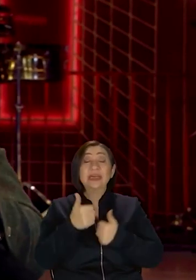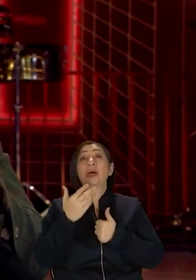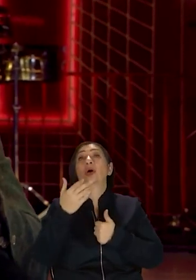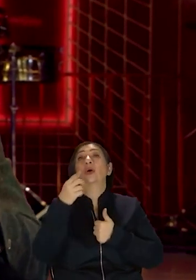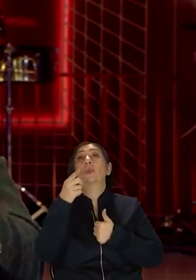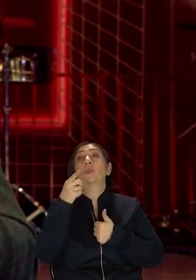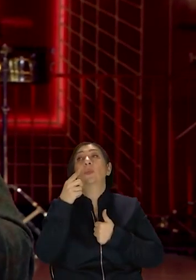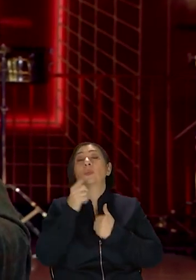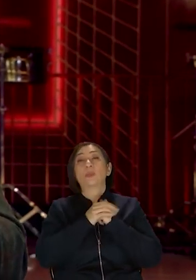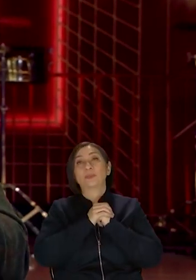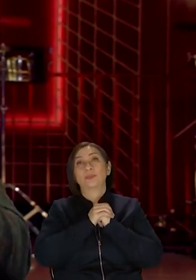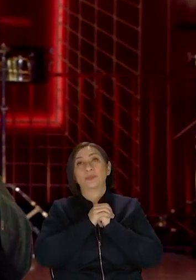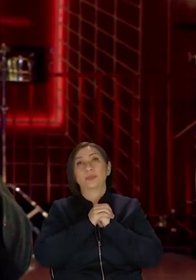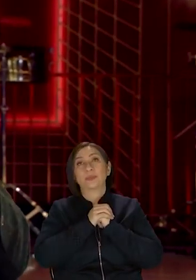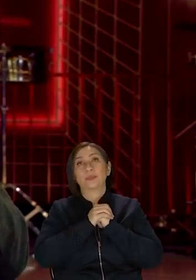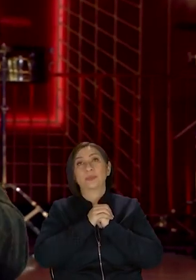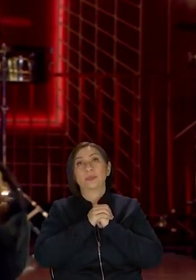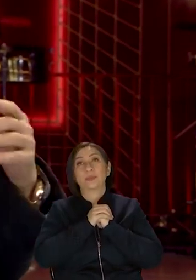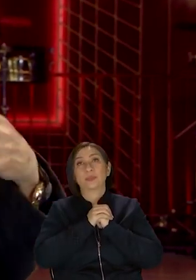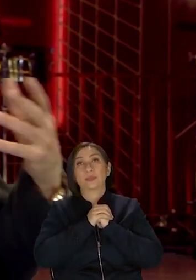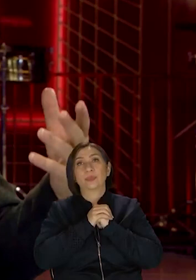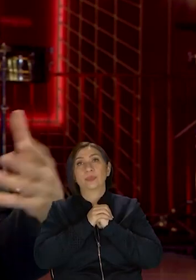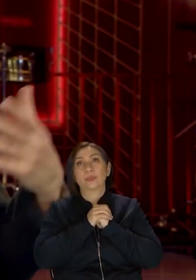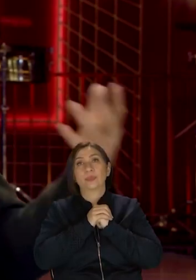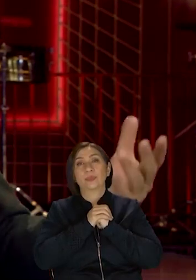bu şeyden gelenler, işte